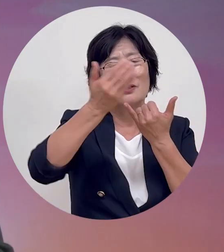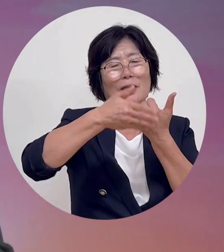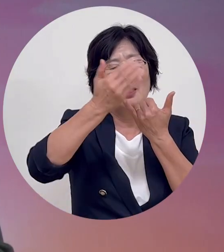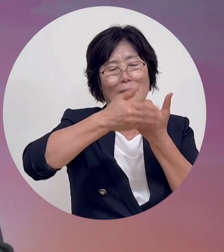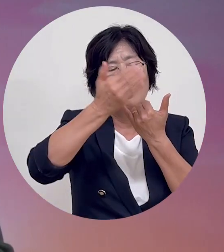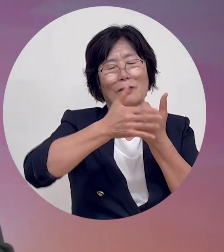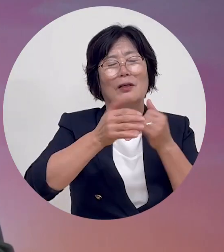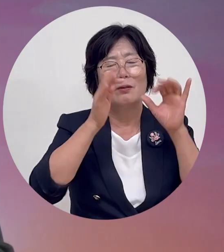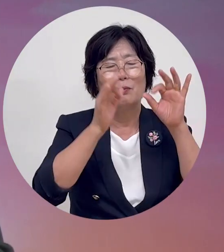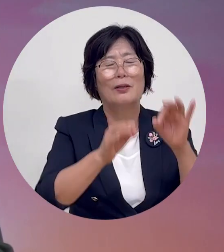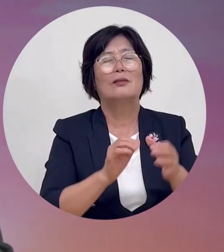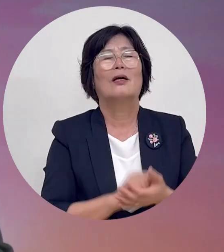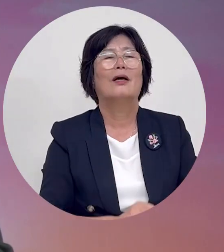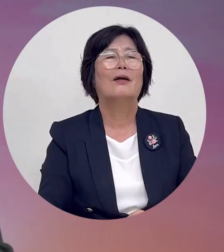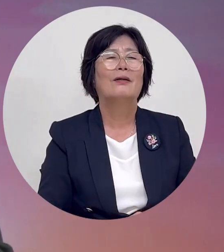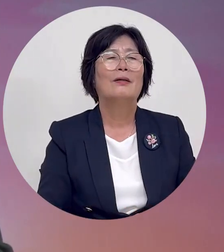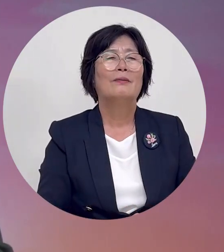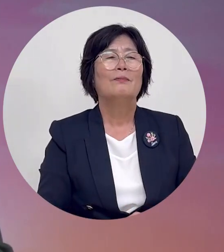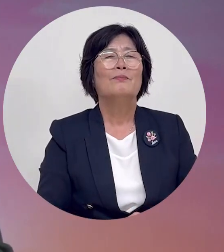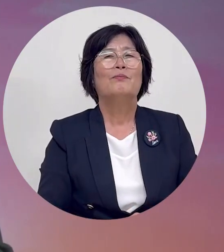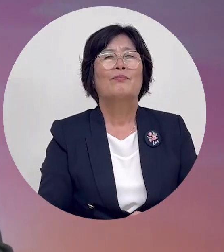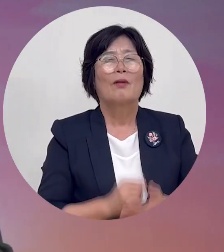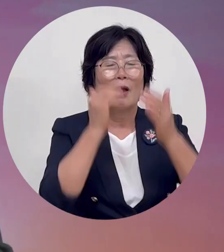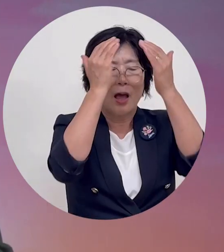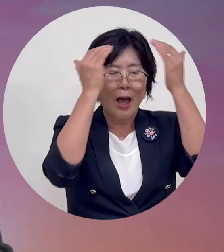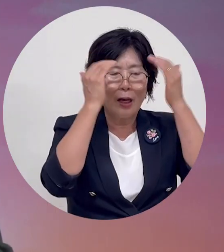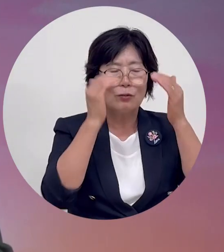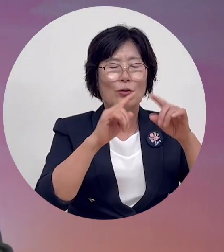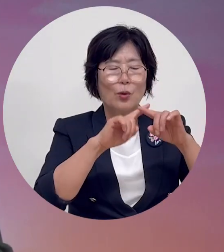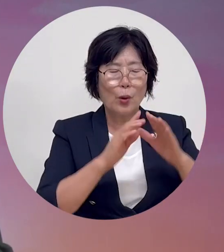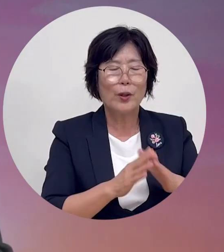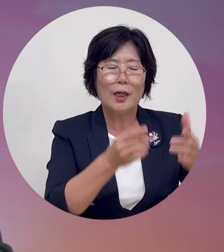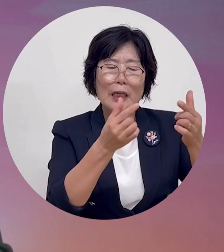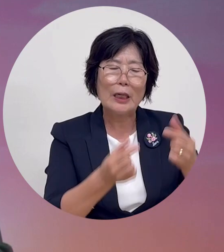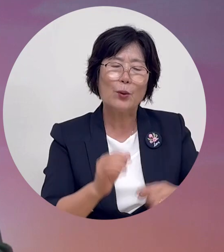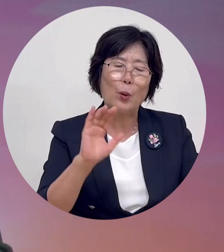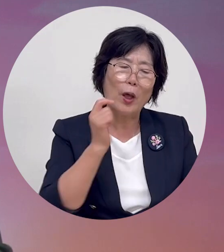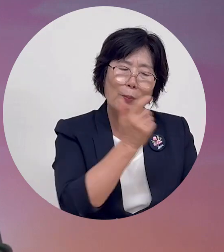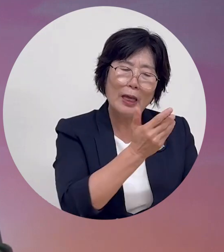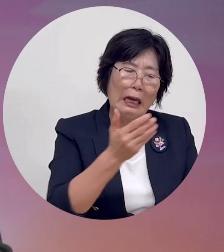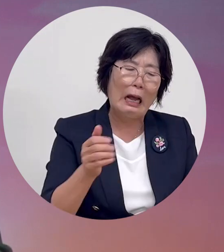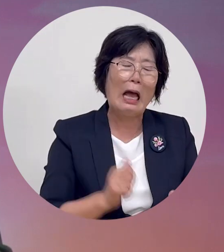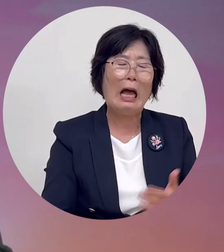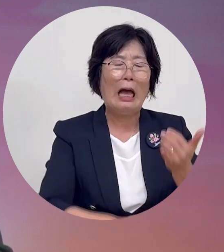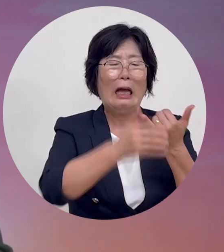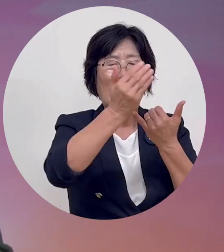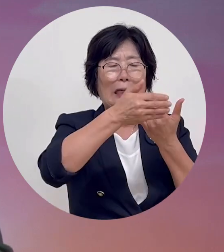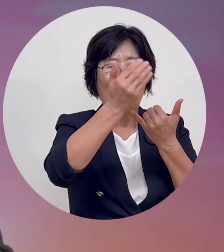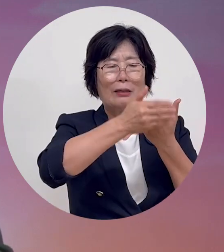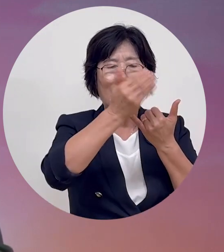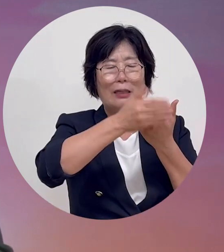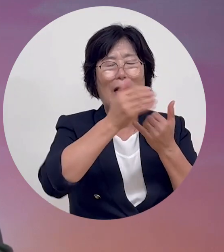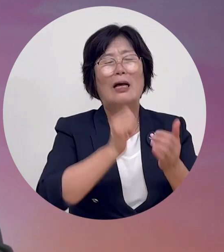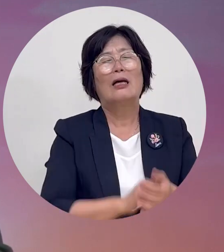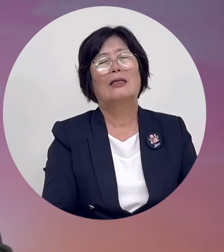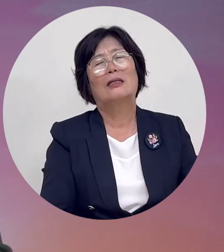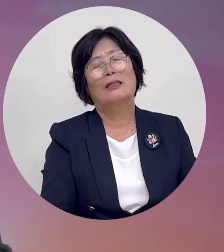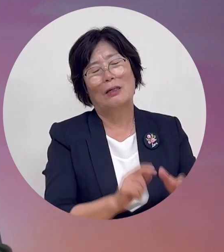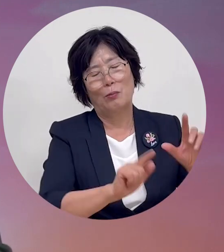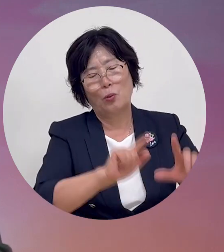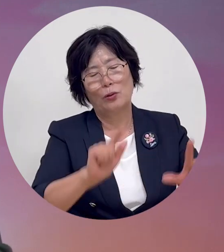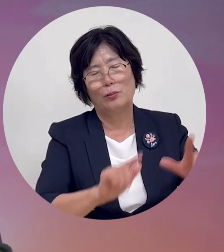올라온 것을 이제 한국교회 이래도 됩니까? 하면서 그 이재철 목사님께 질문을 하는데